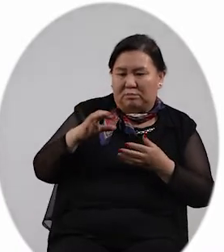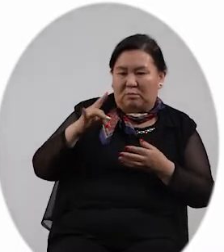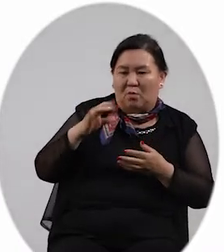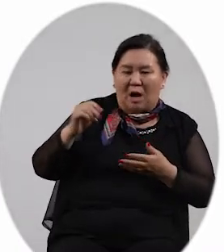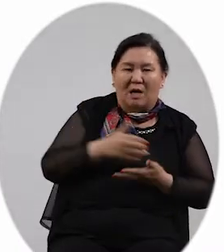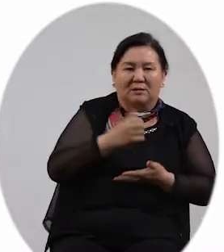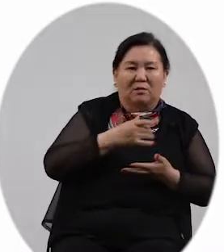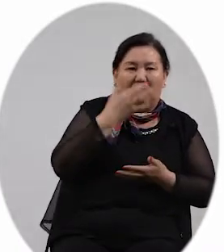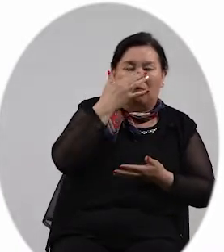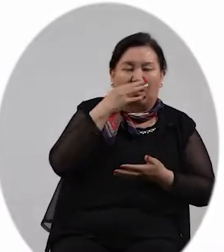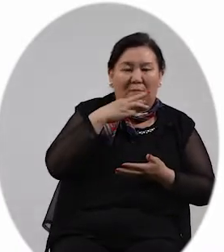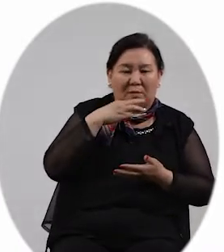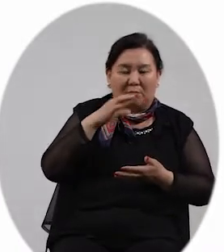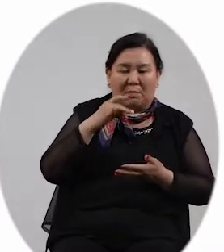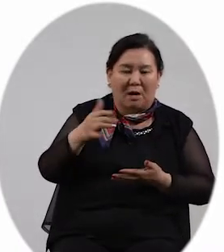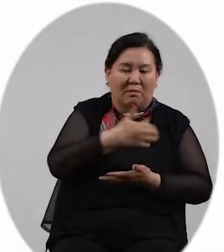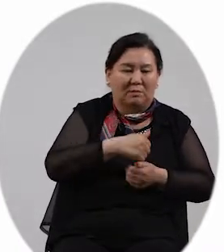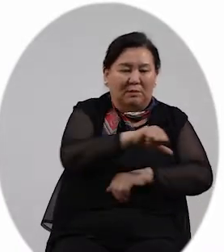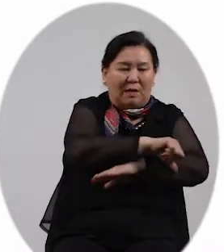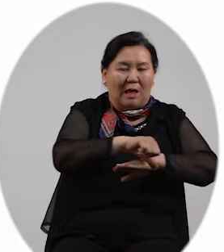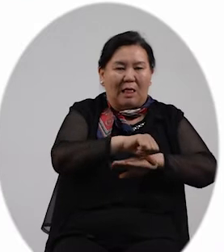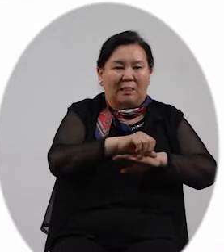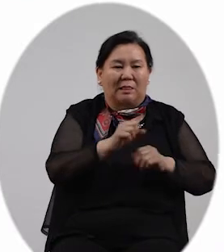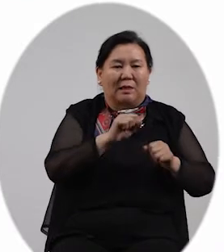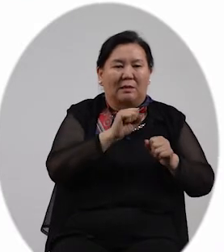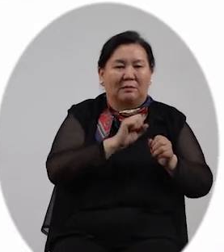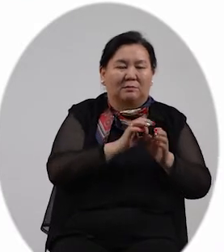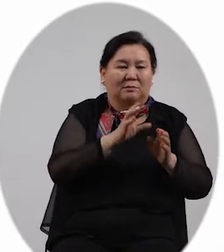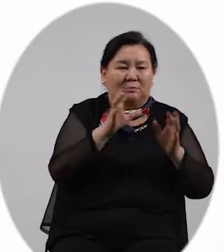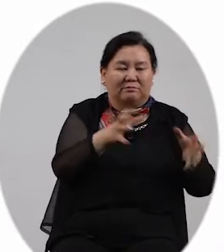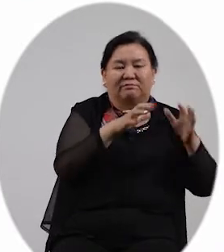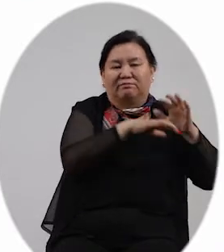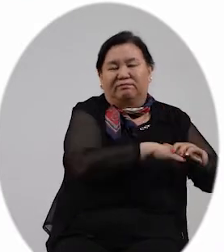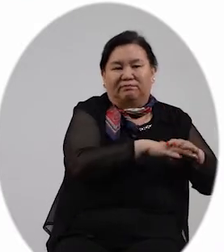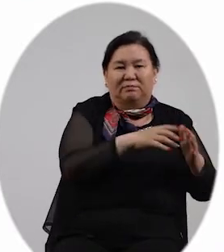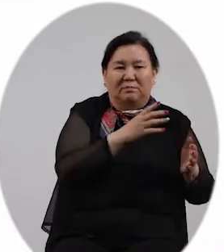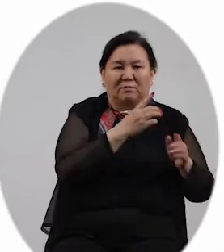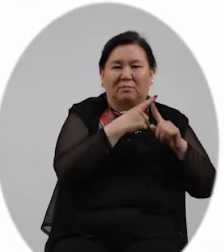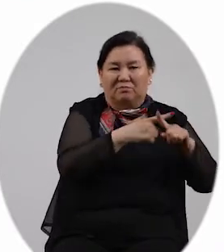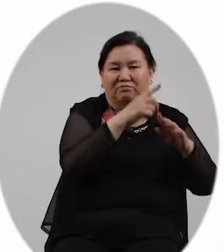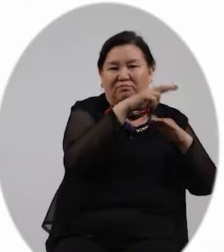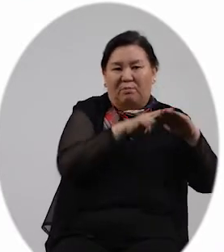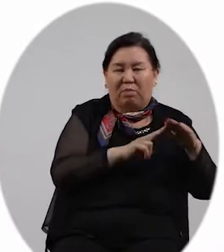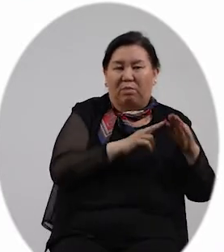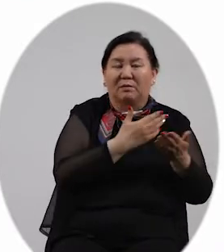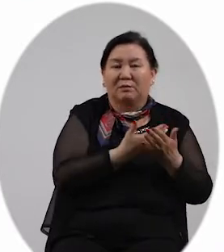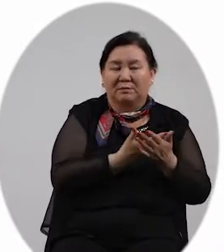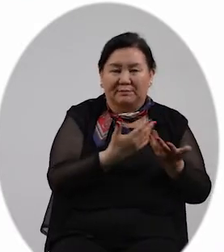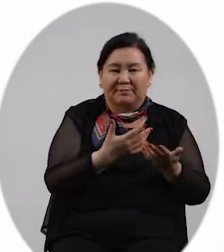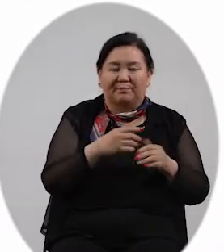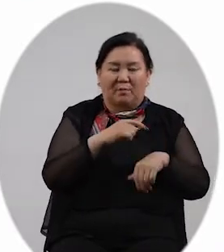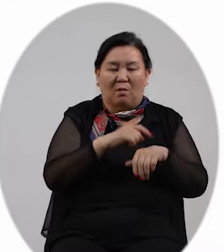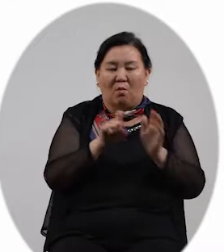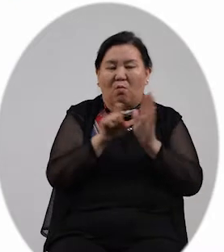хураагдах, за орон нутгийн гайлын төлөөлөгчд ачааг албатан саатуулах ийм ажлууд гарч болно. Мөн бас